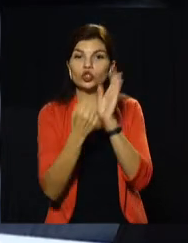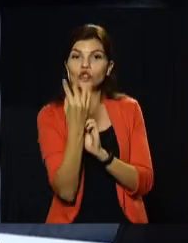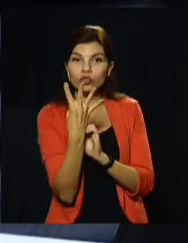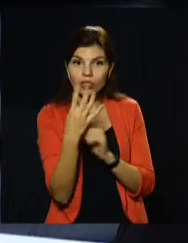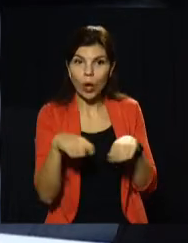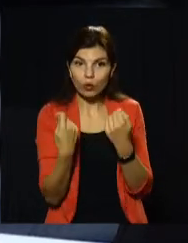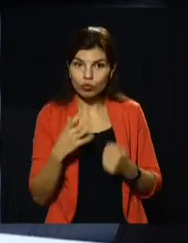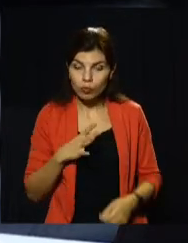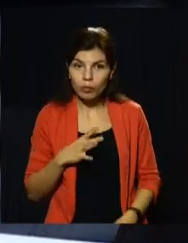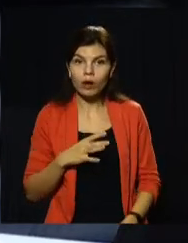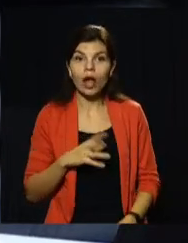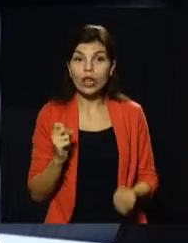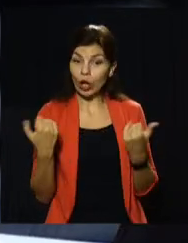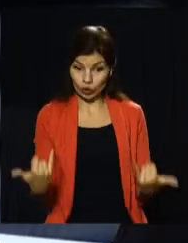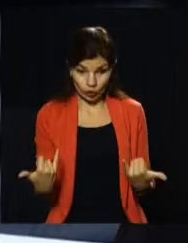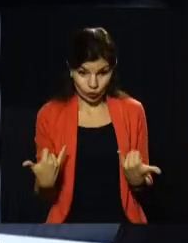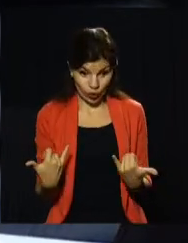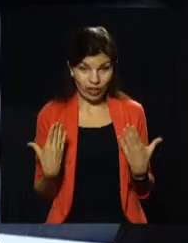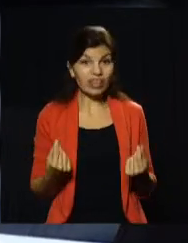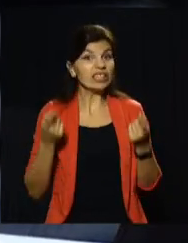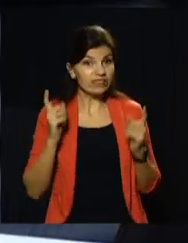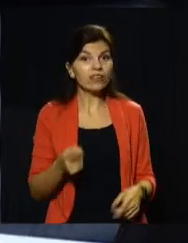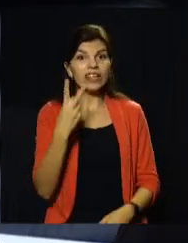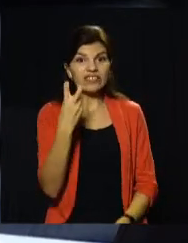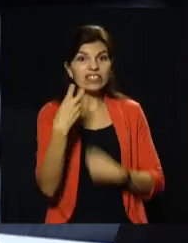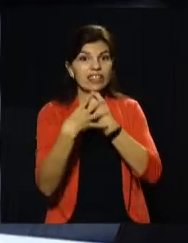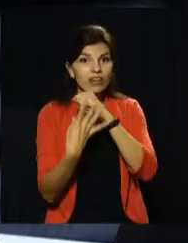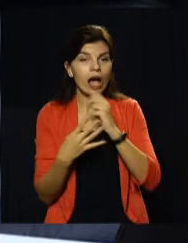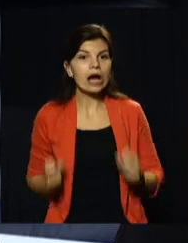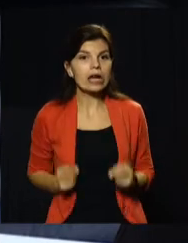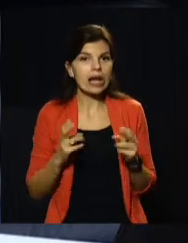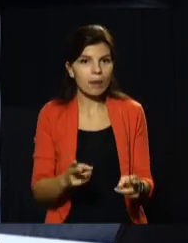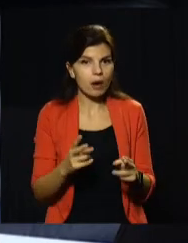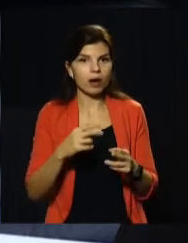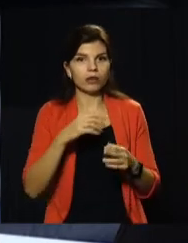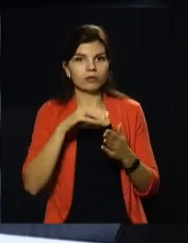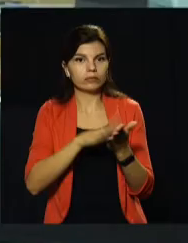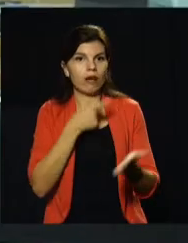614. На сьогодні розпочато дійсно 219 кримінальних проваджень.